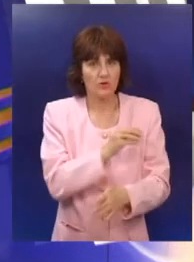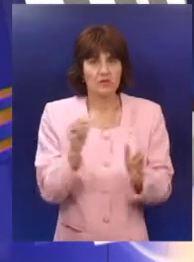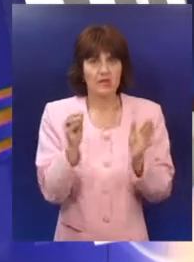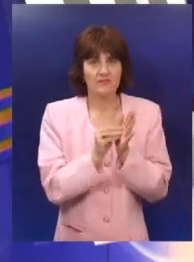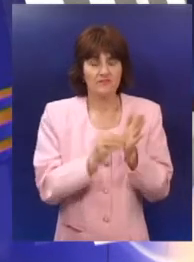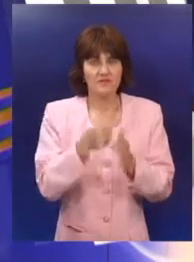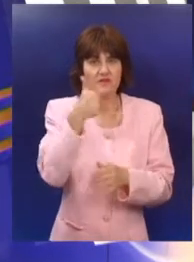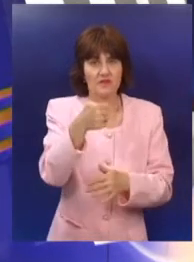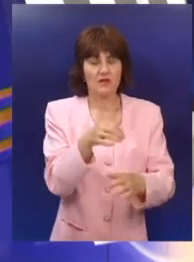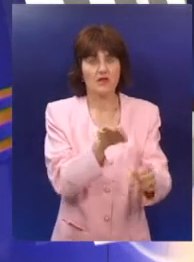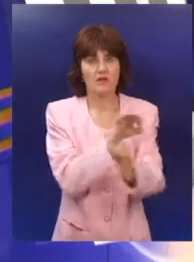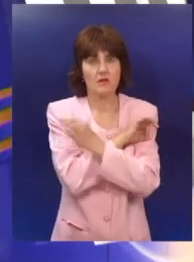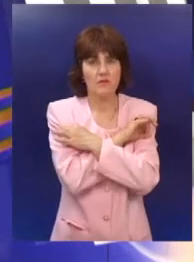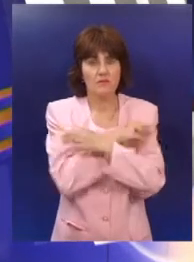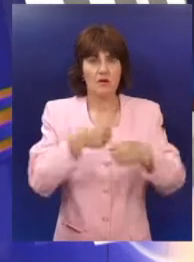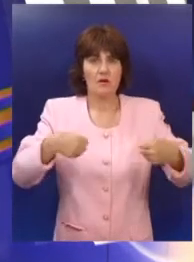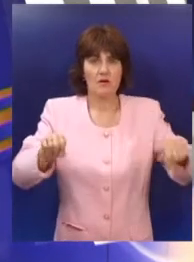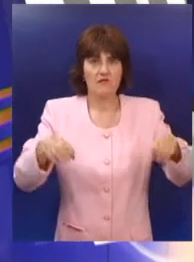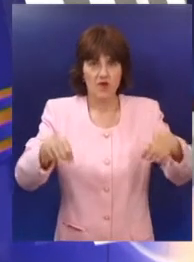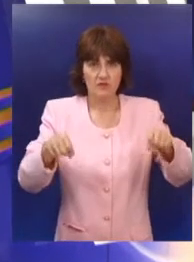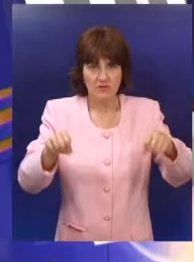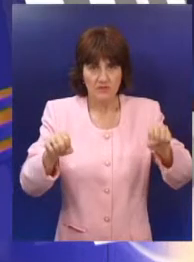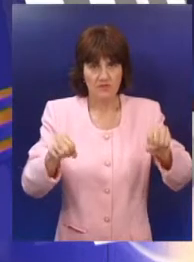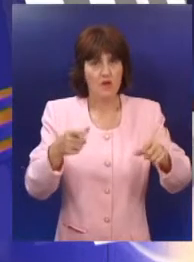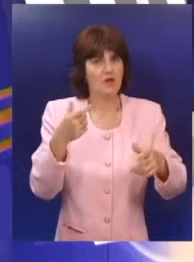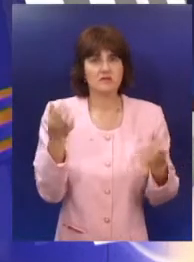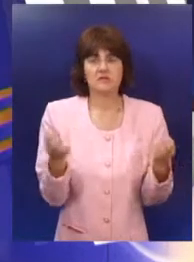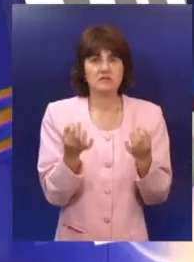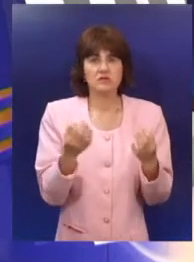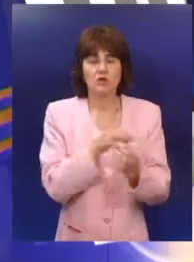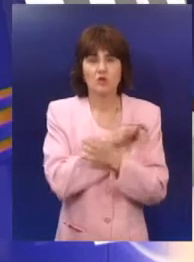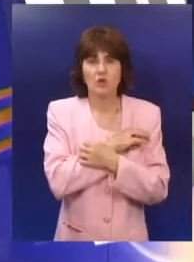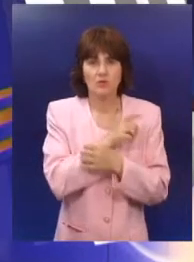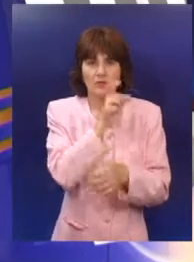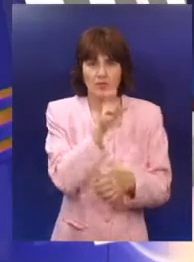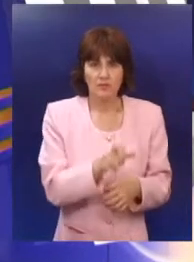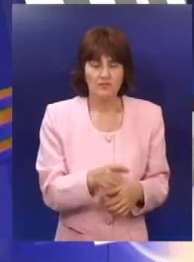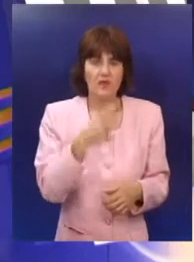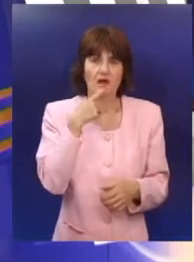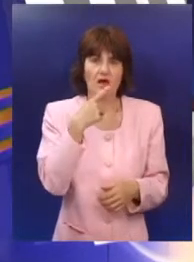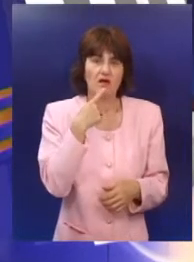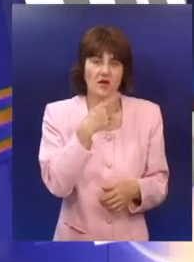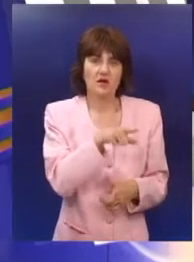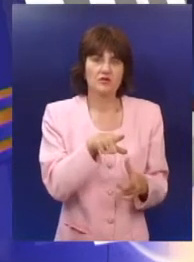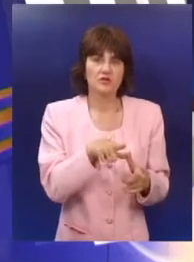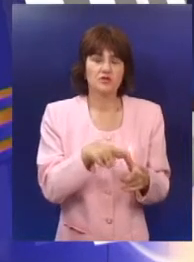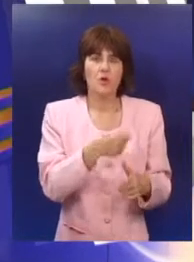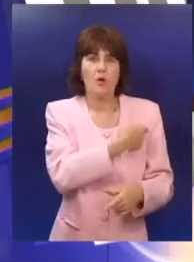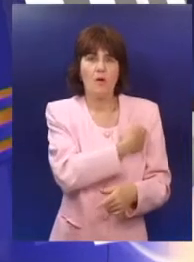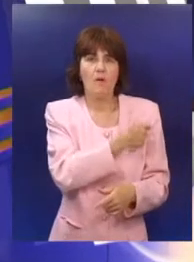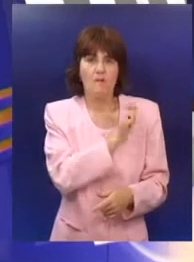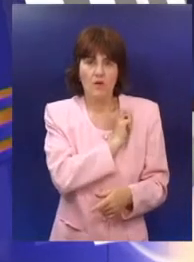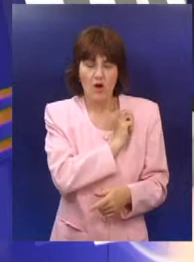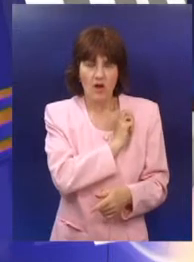je zabeležen jedan smrtonosni slučaj vozača motocikla. Glavni problemi ovakvih situacija, prema rečima predstavnika